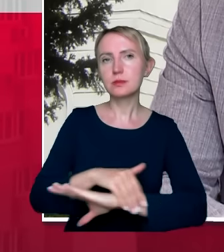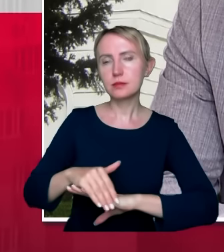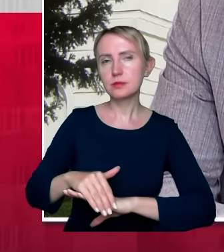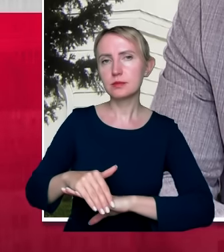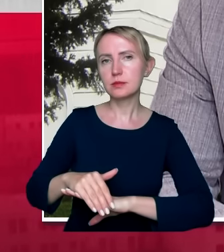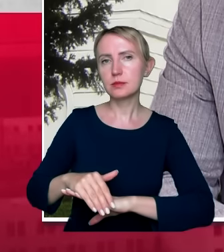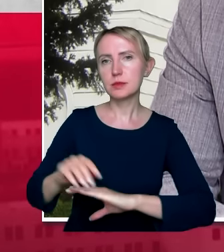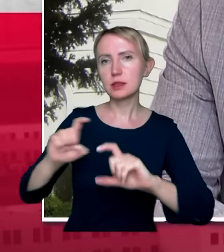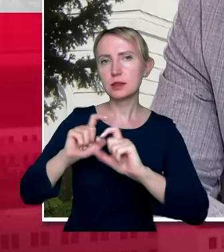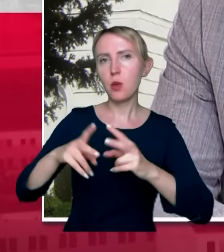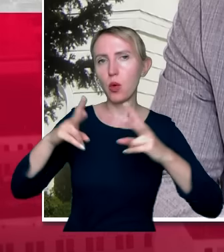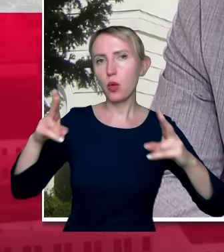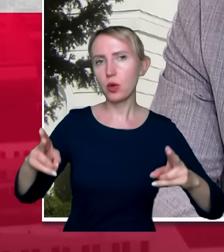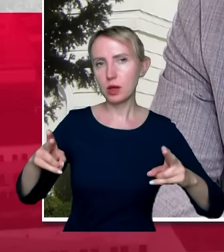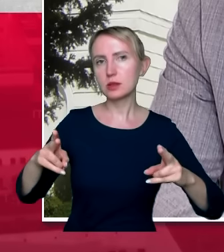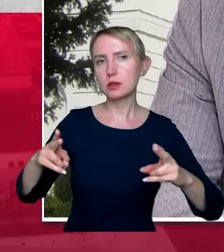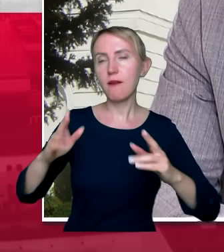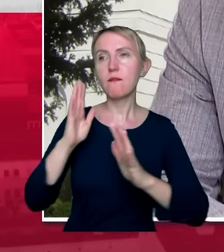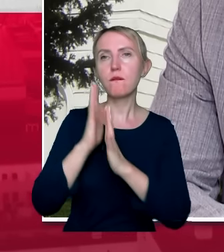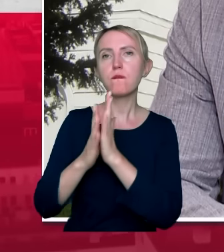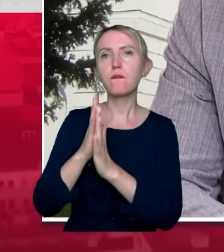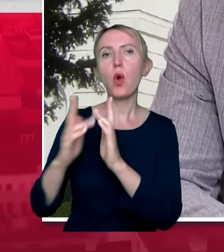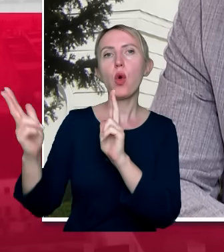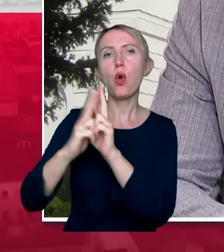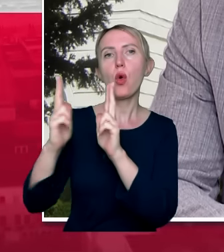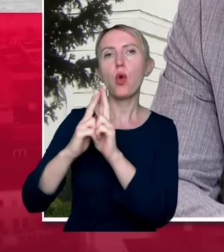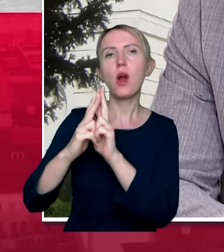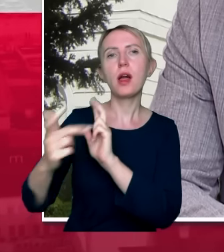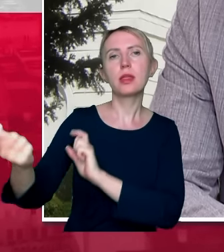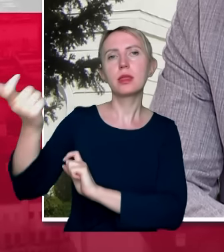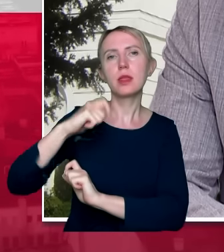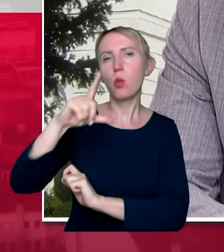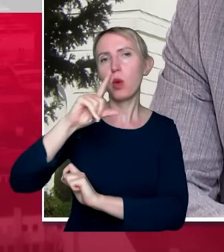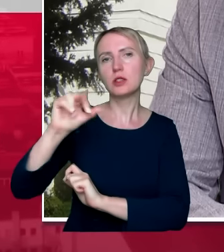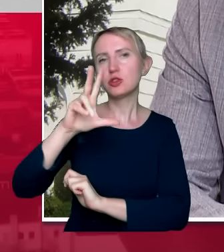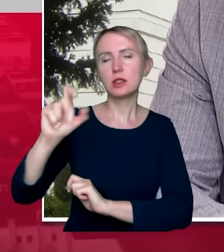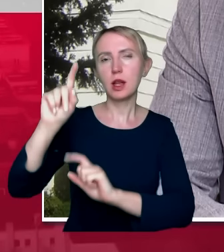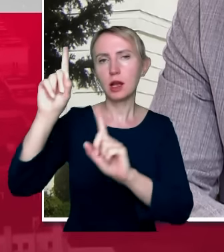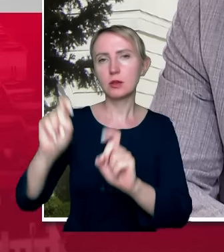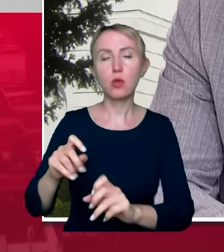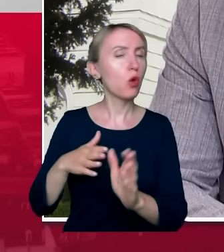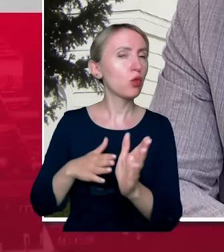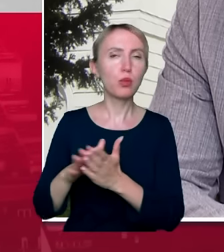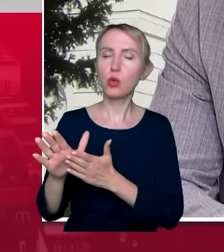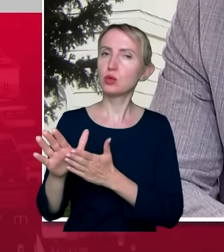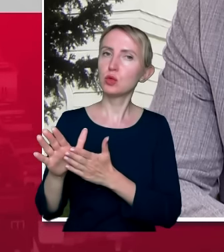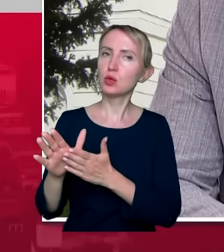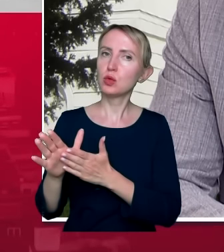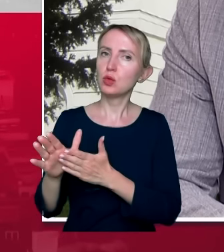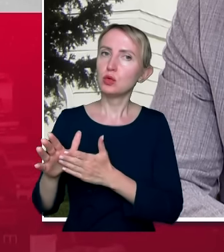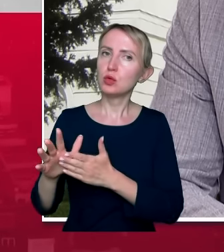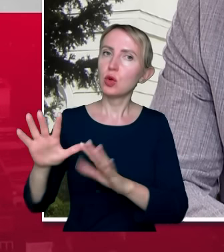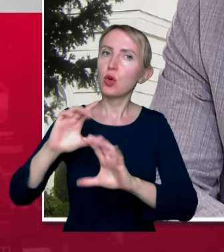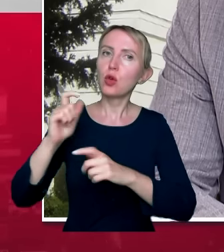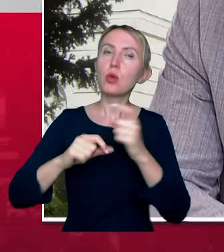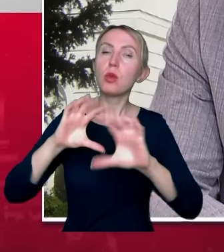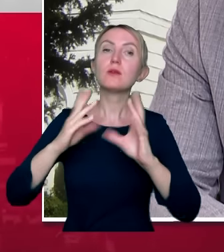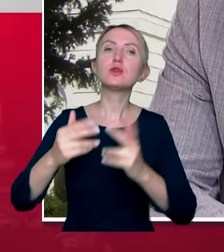cały okres czasu, od kiedy ta wojna hybrydowa została rozpoczęta przez Łukaszenkę. Od początku robiono wszystko, żeby tej